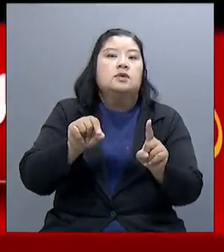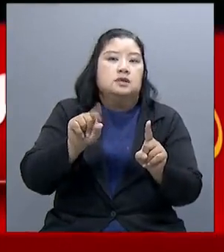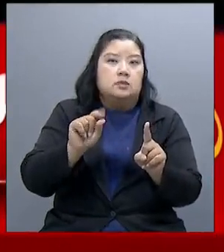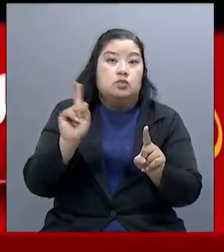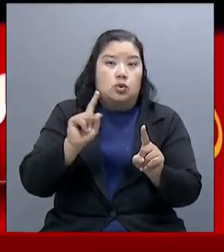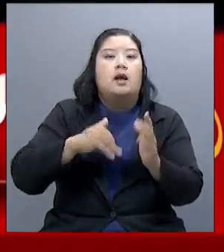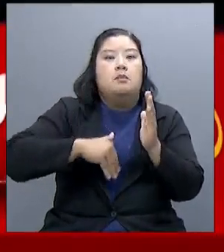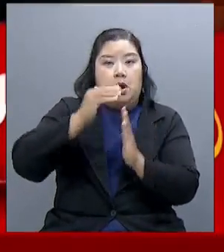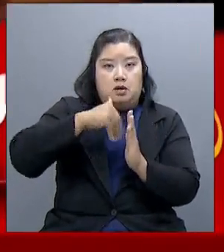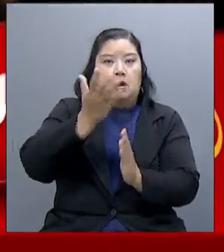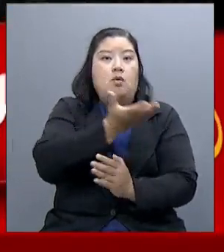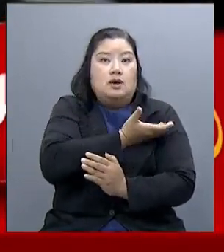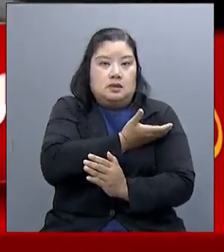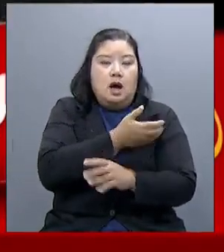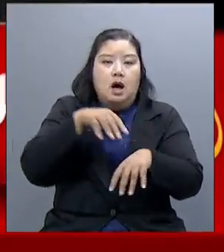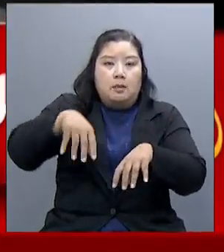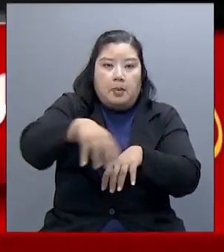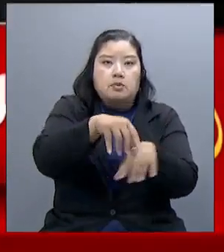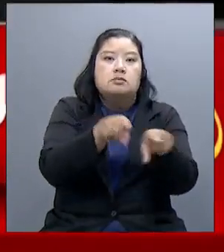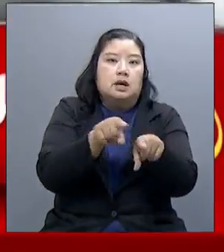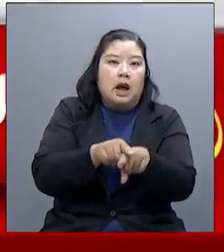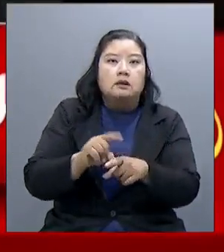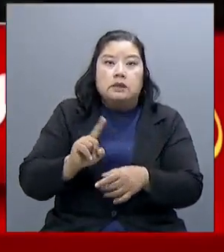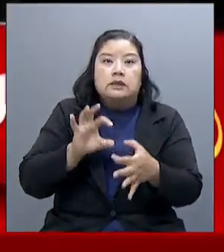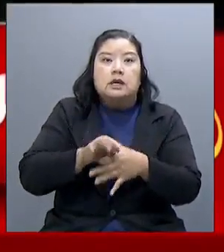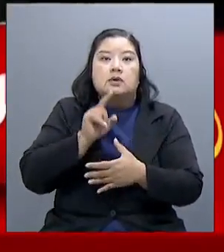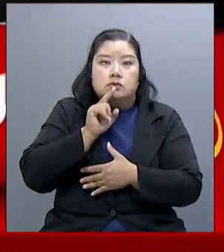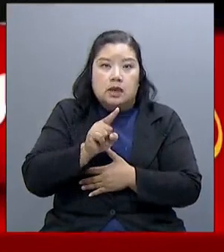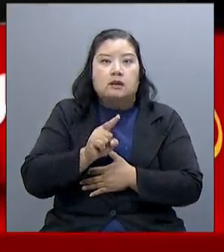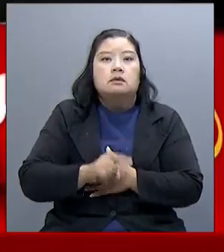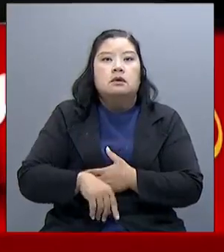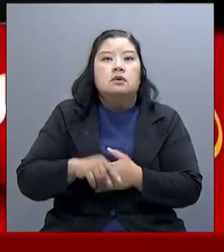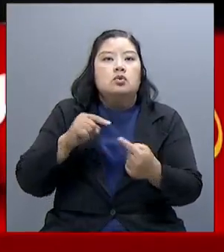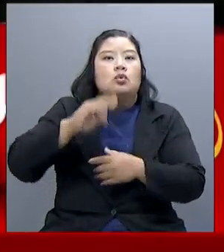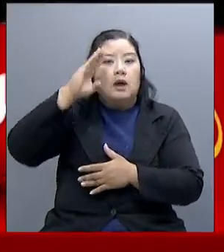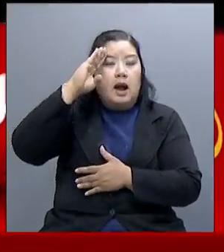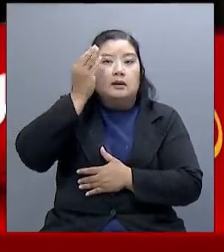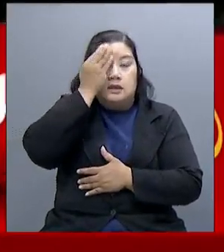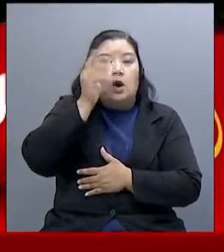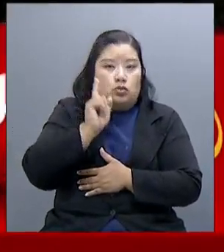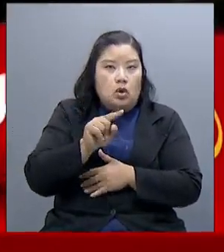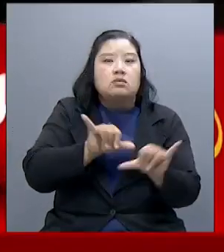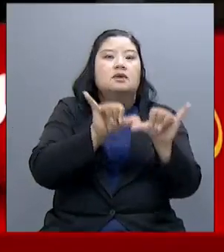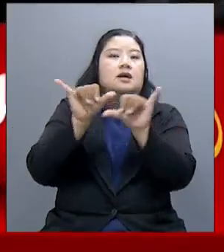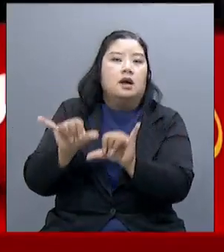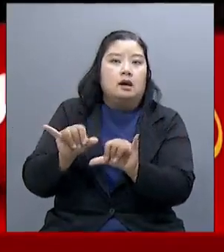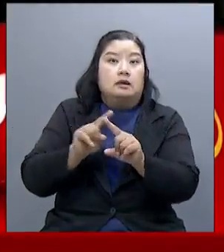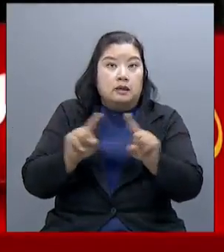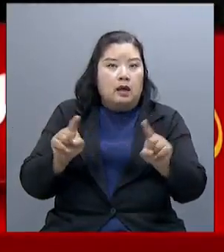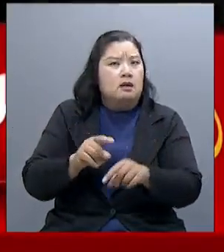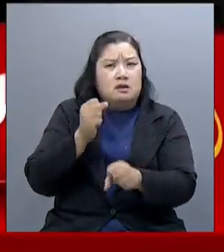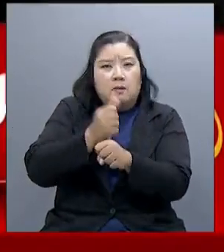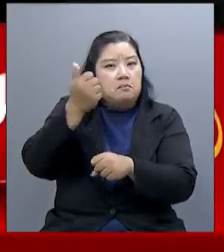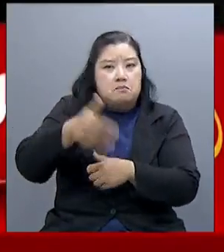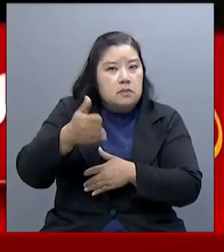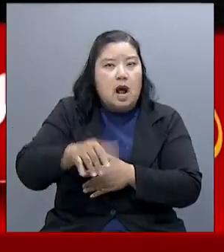ที่ต้องเผชิญกับสถานการณ์หลังคำสั่งอพยพจากกองทัพอิสราเอลคำสั่งอพยพไม่สามารถทำได้เ